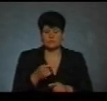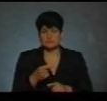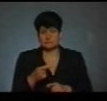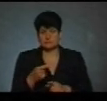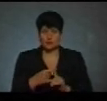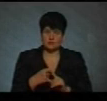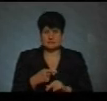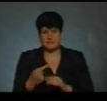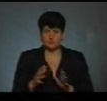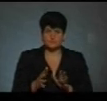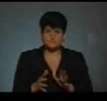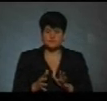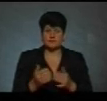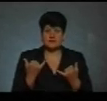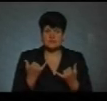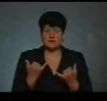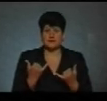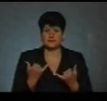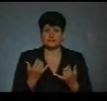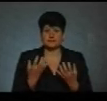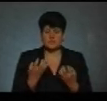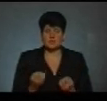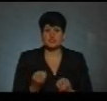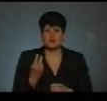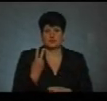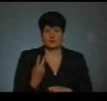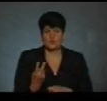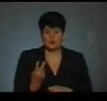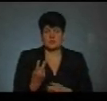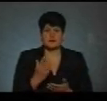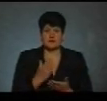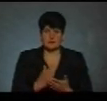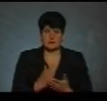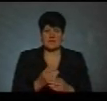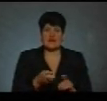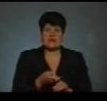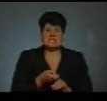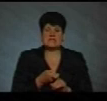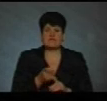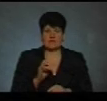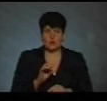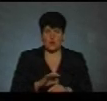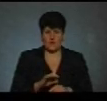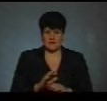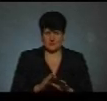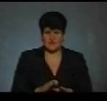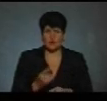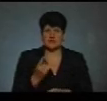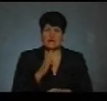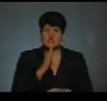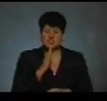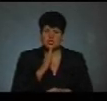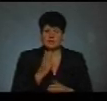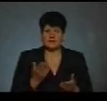позитивний. Зараз є ще двоє інфікованих, скажімо так. Одна лише жінка,